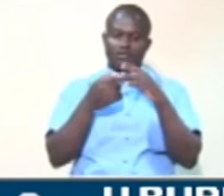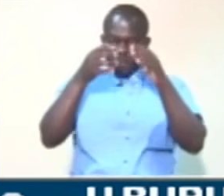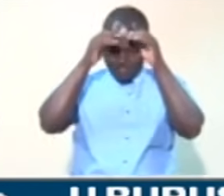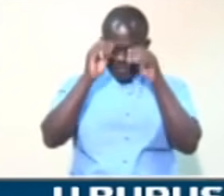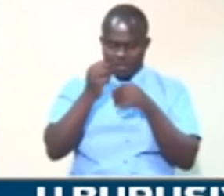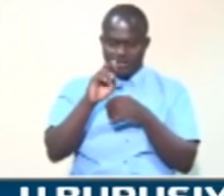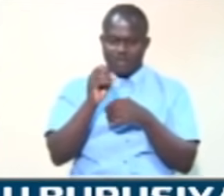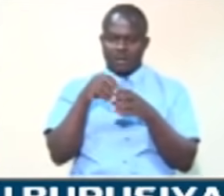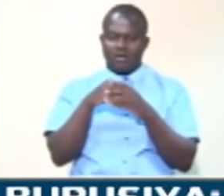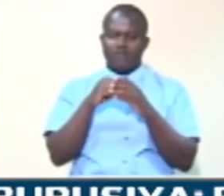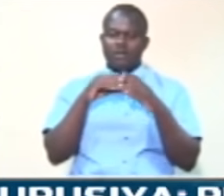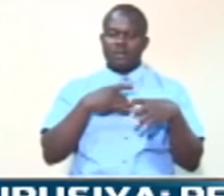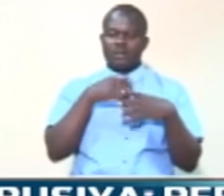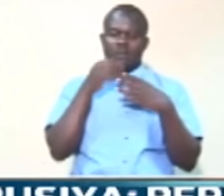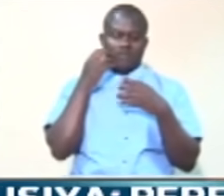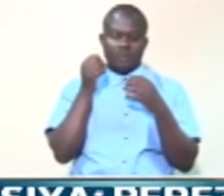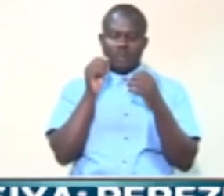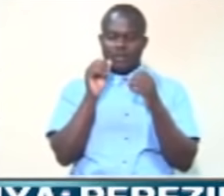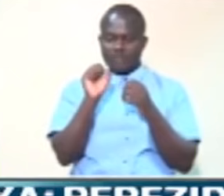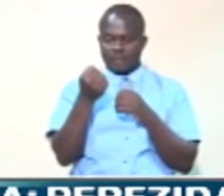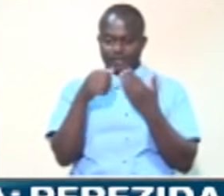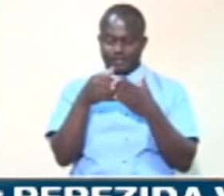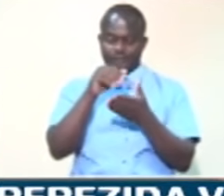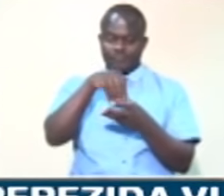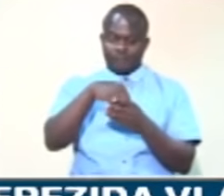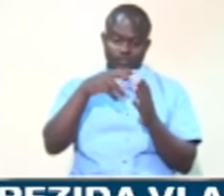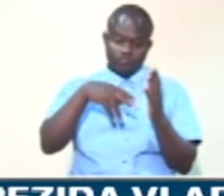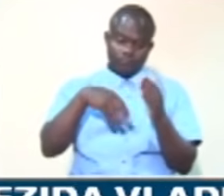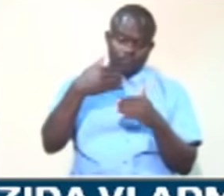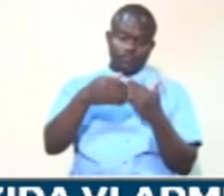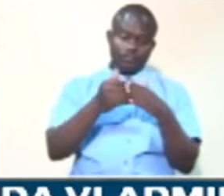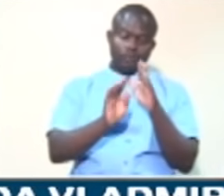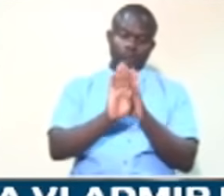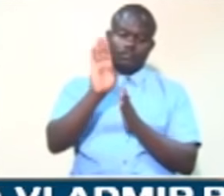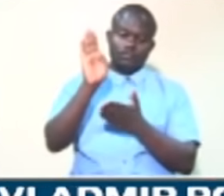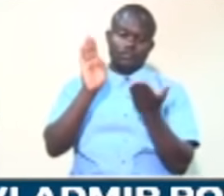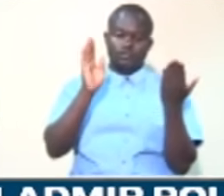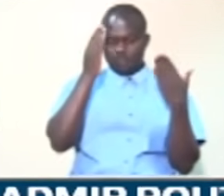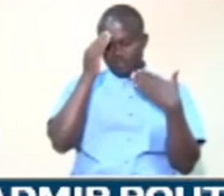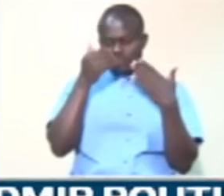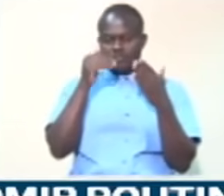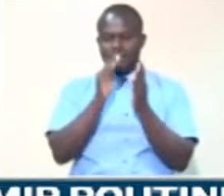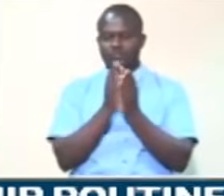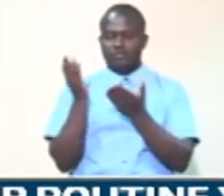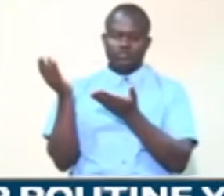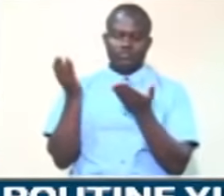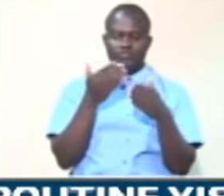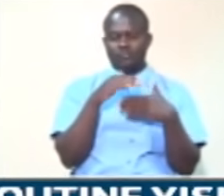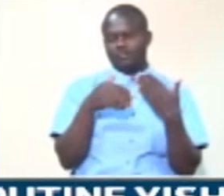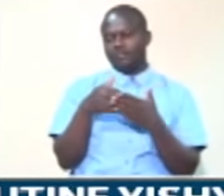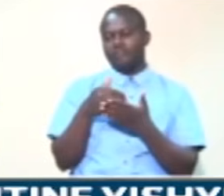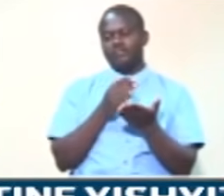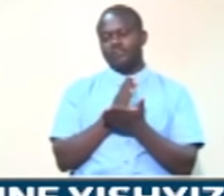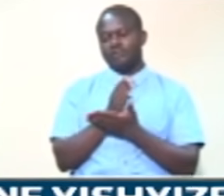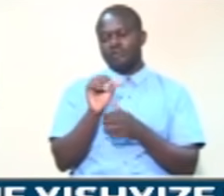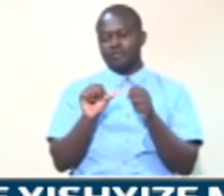mu ruzinduko rwe mu kwezi kwa gatanu. Icyo kigo kirimo risomero rigenda ritera imbere, dore ko hari n'ibitabo twatumije bigiye kuza. Rwose